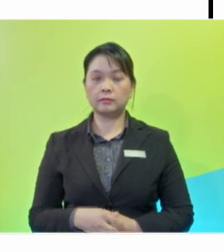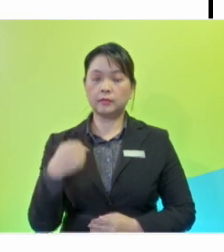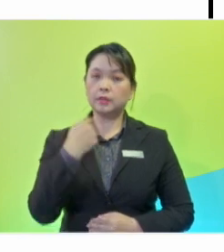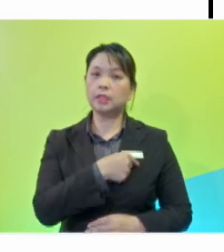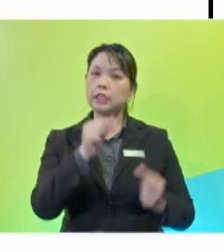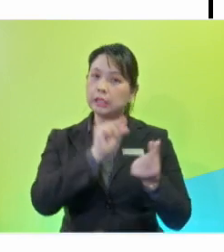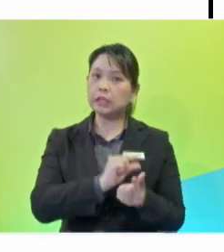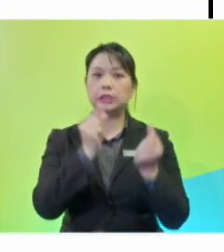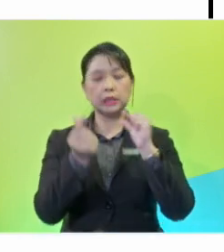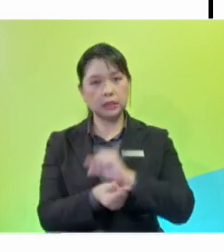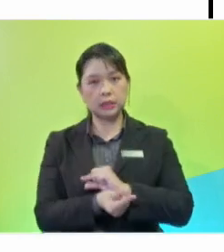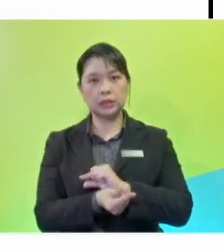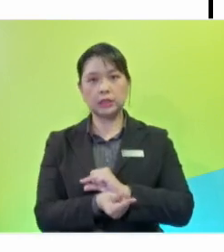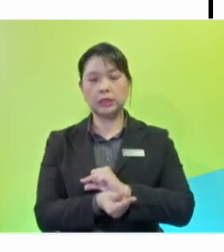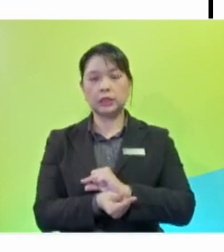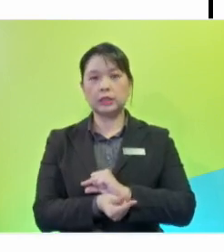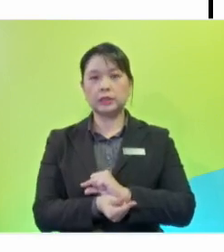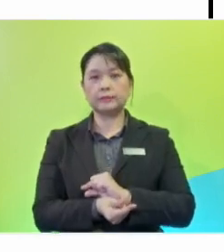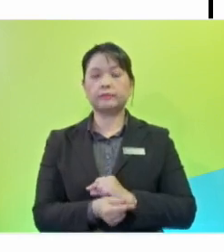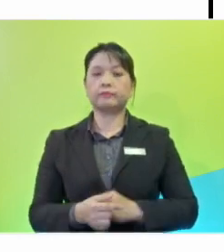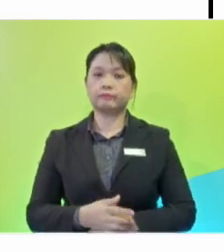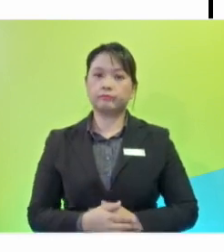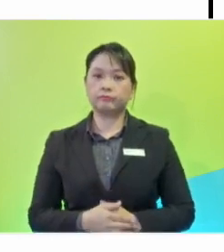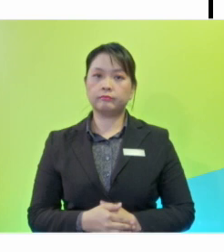kita gantikan di mana